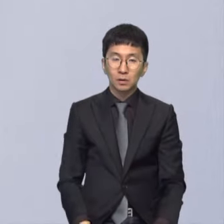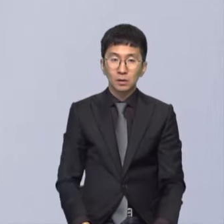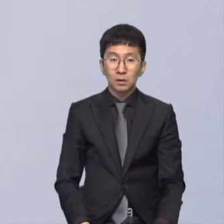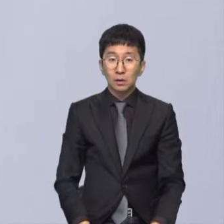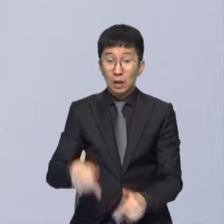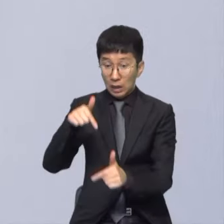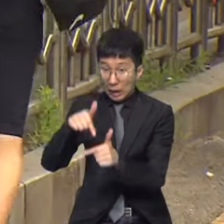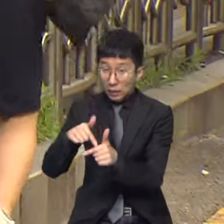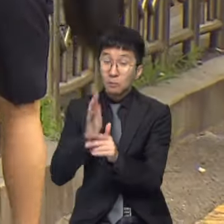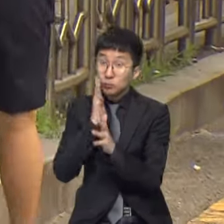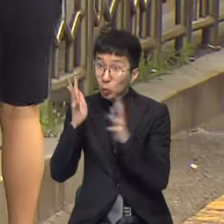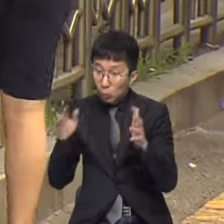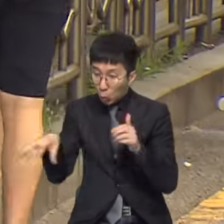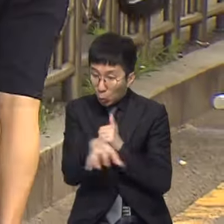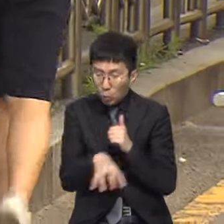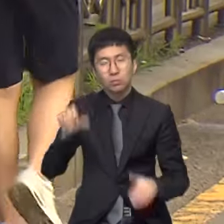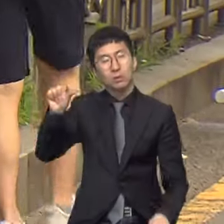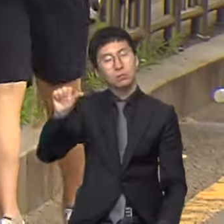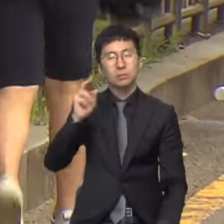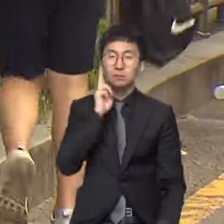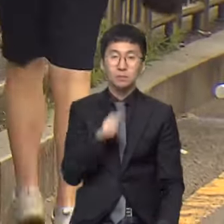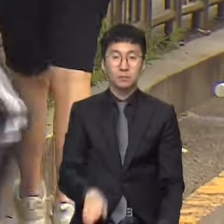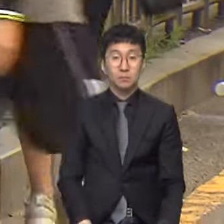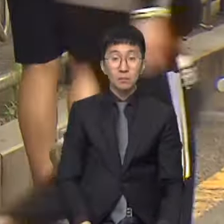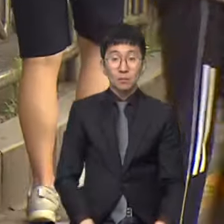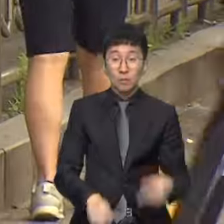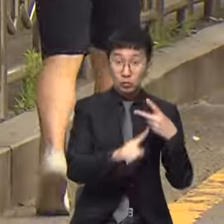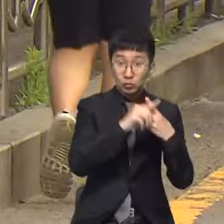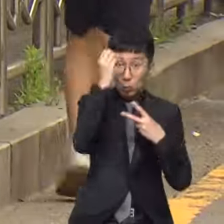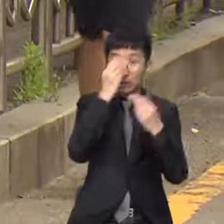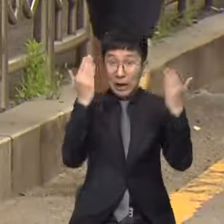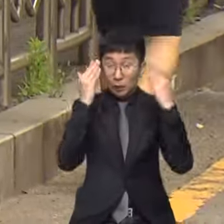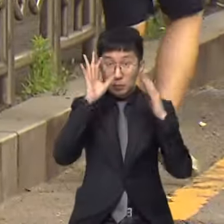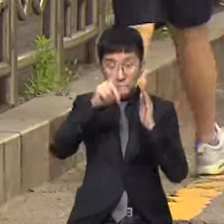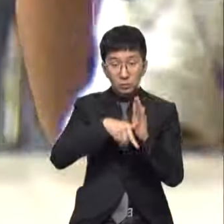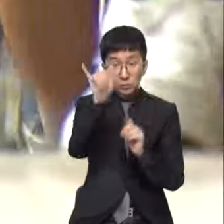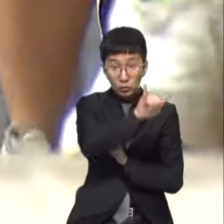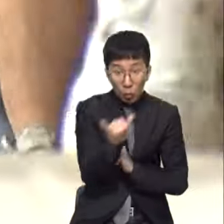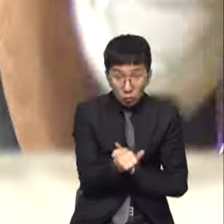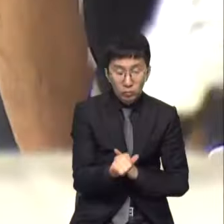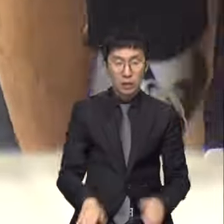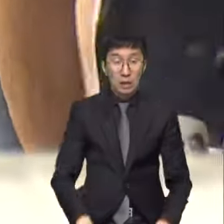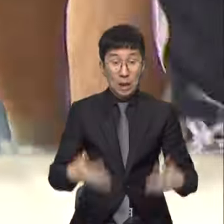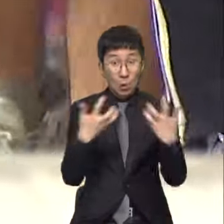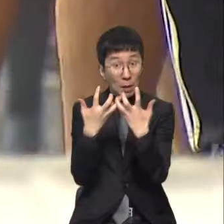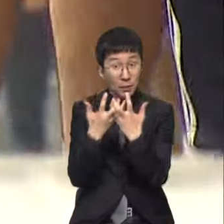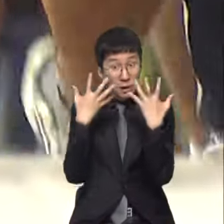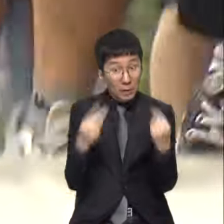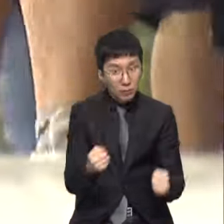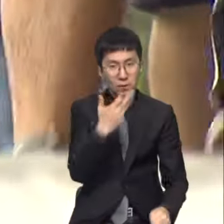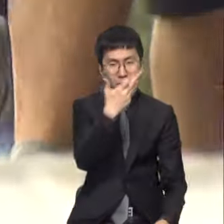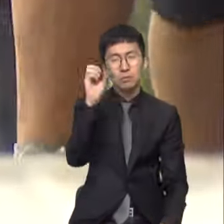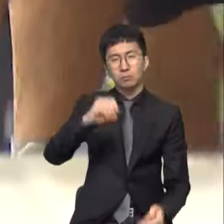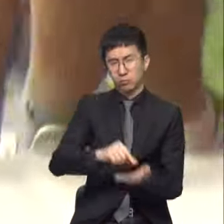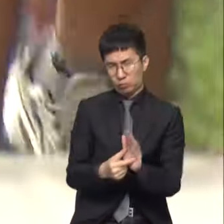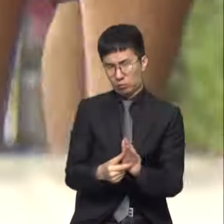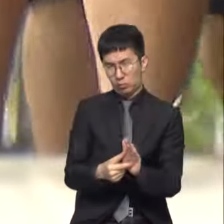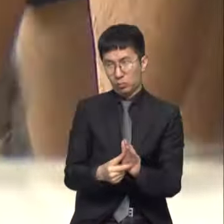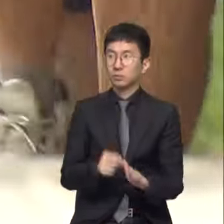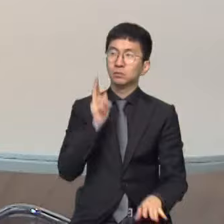서초구에 있습니다. 중고교까지 확대해 따져보면 지난해 전국 초중고교 학급의 18%는 과밀 상태인